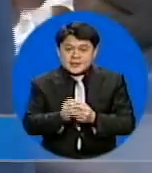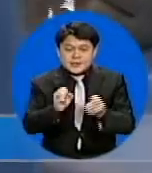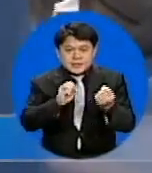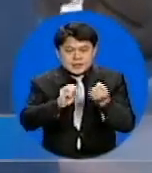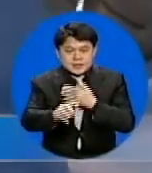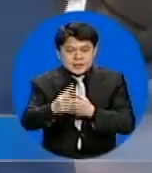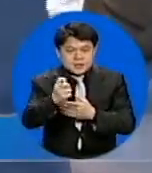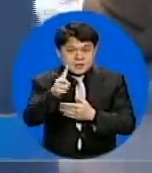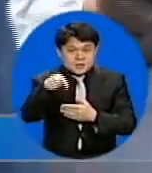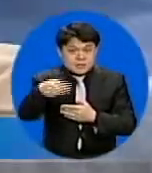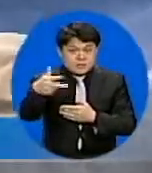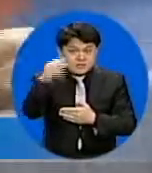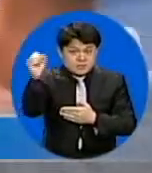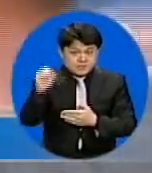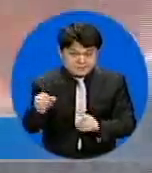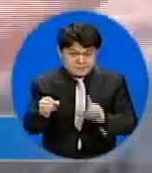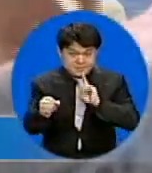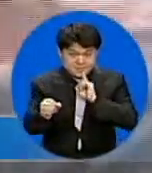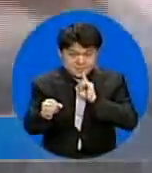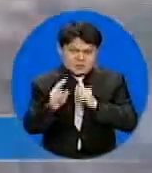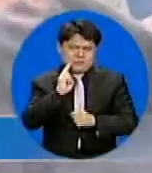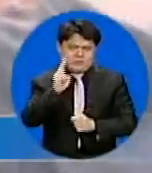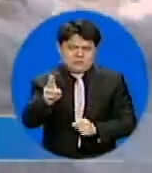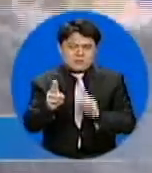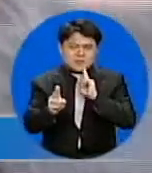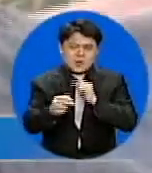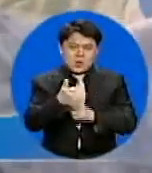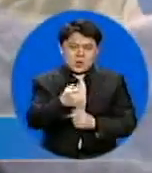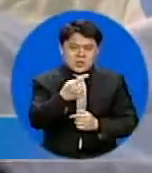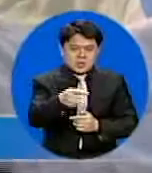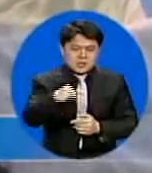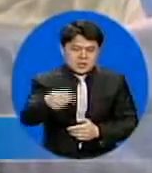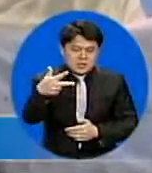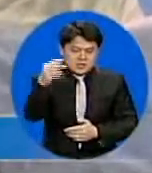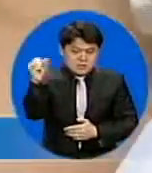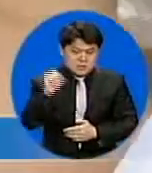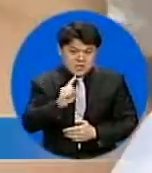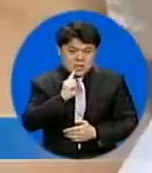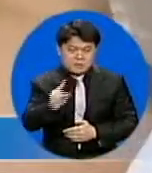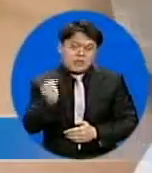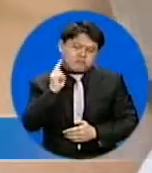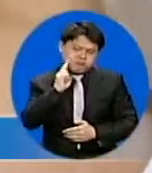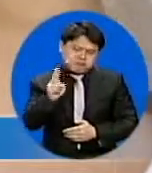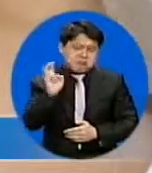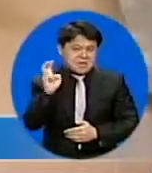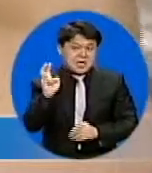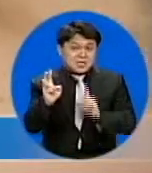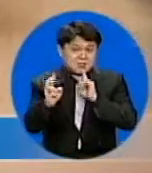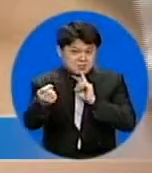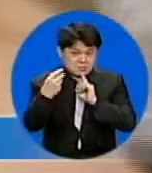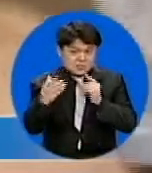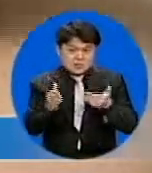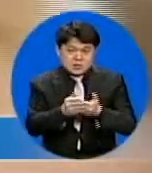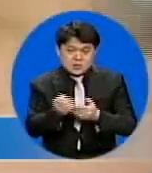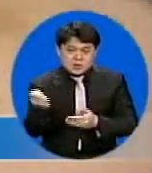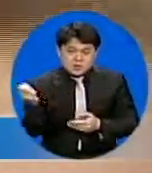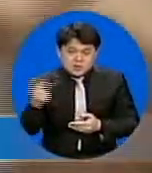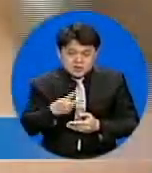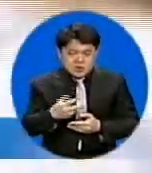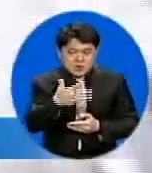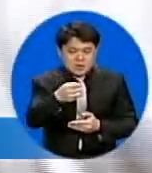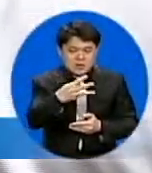대상자의 31.7%는 매우 심각하다, 51.7%는 다소 심각하다고 대답했으며